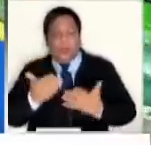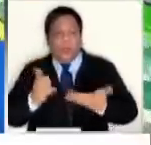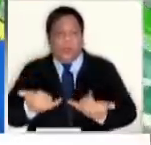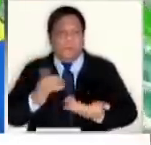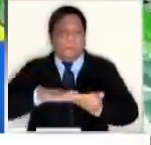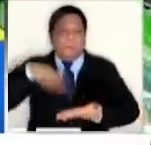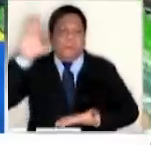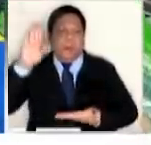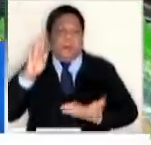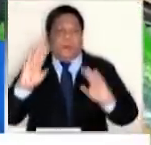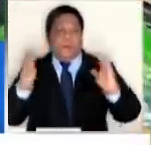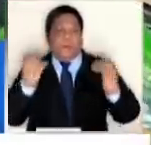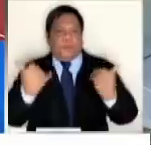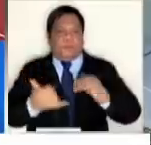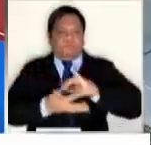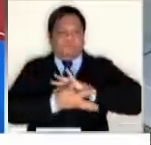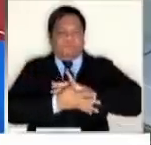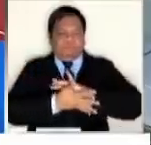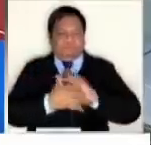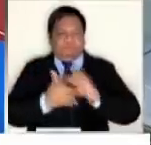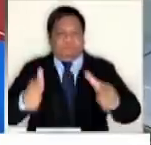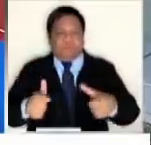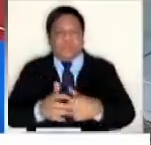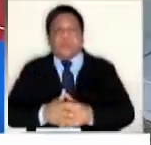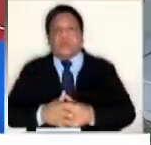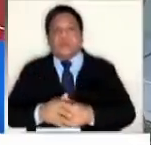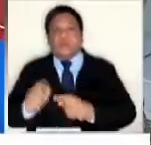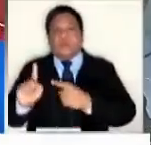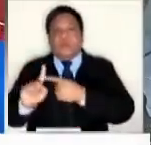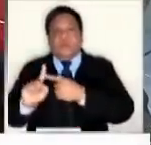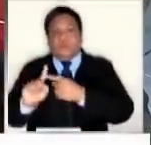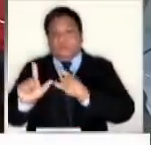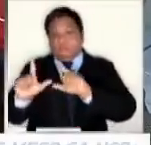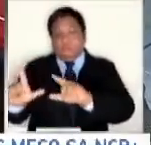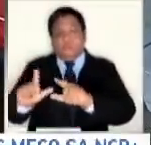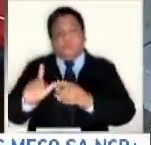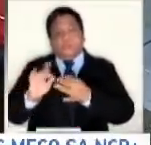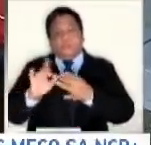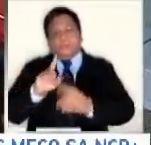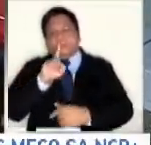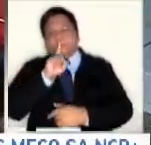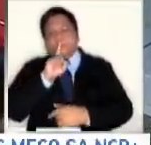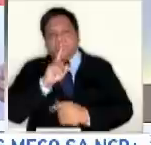Tumanggi magbigay ng pahayag ang suspect. Bam Alegre, buong puso para sa Pilipino.